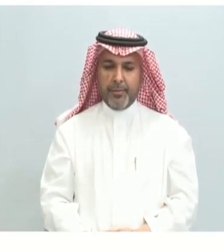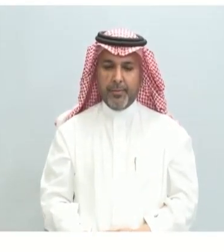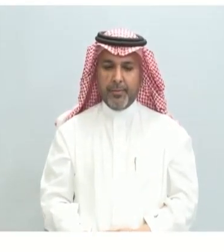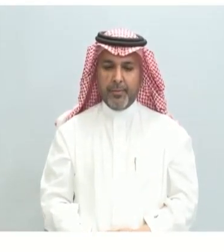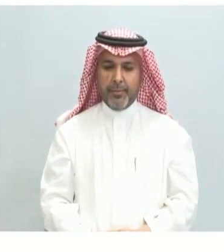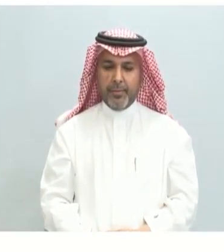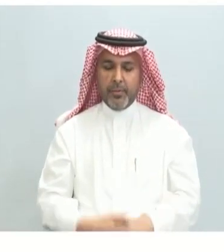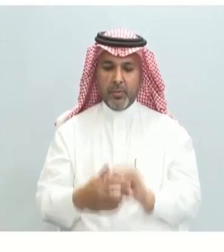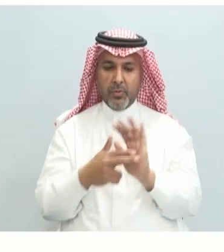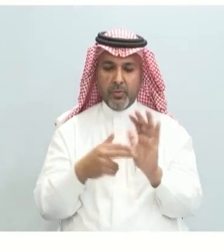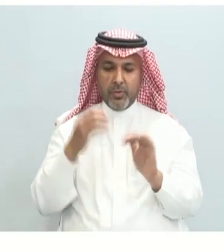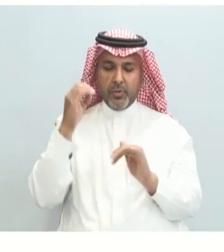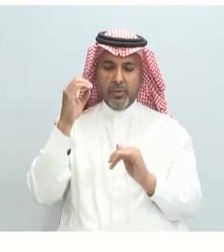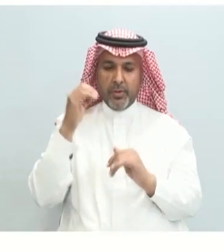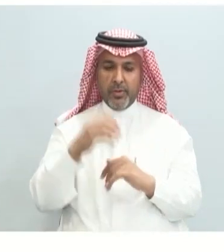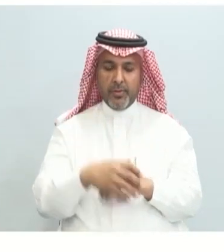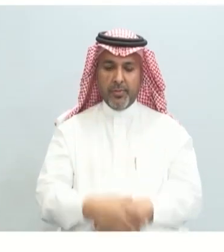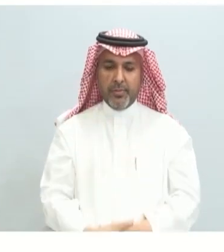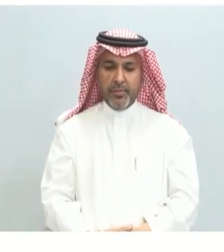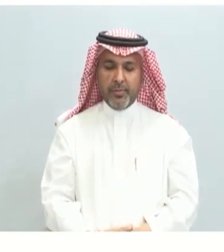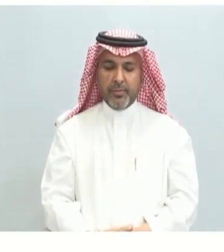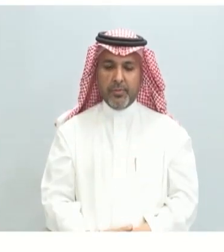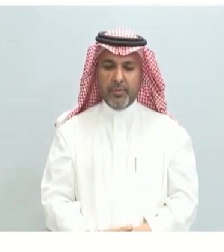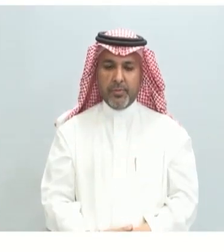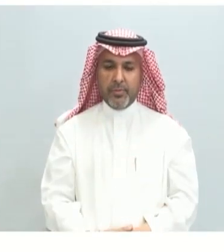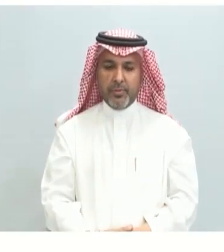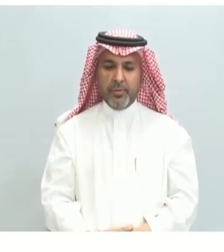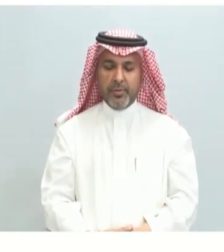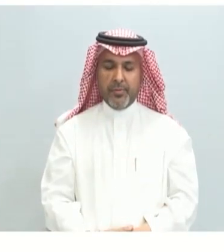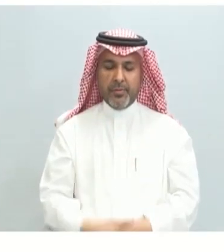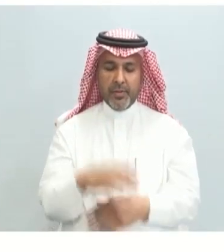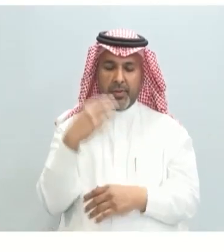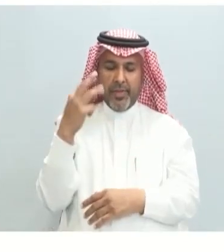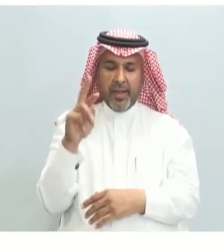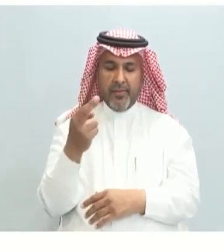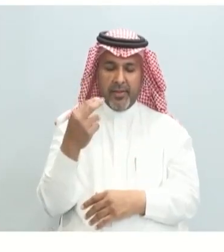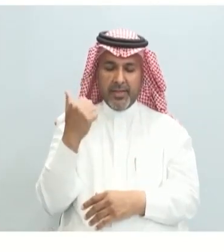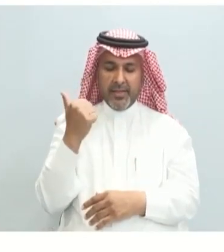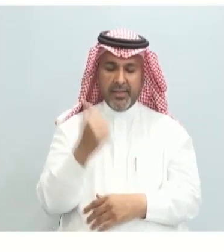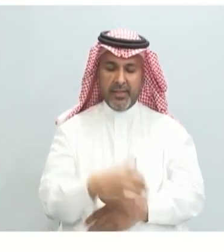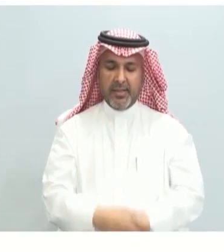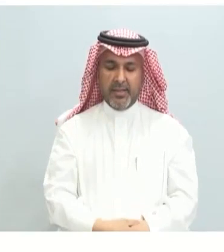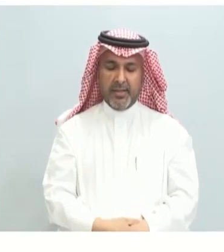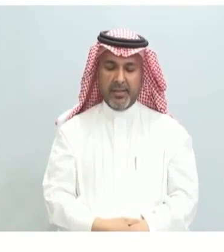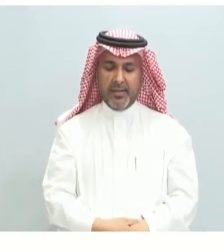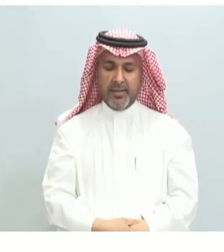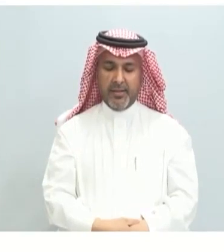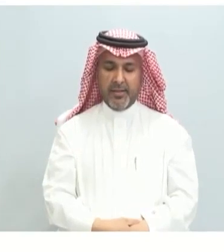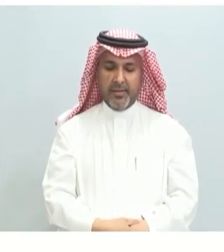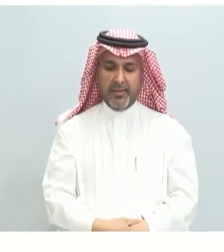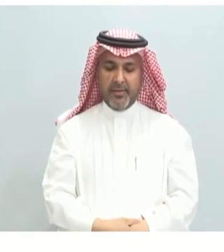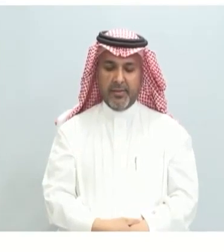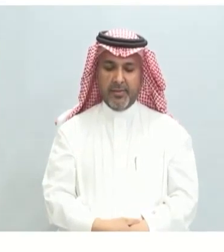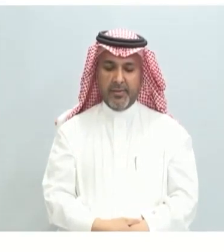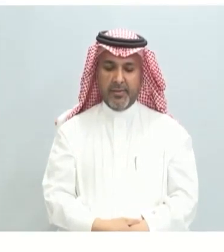13 جذر 13 يعني لو حبيت تجيبها الى اقرب جزء من ع مثلا 36 ا الناتج كون